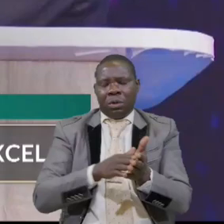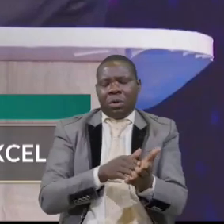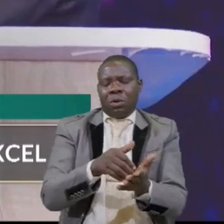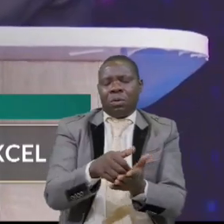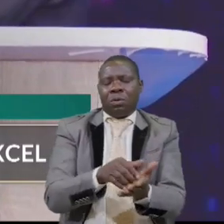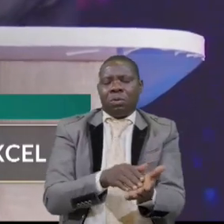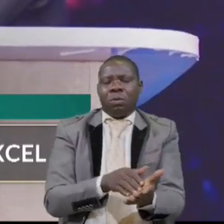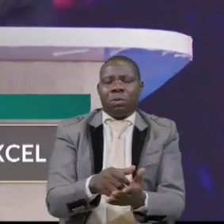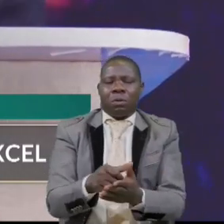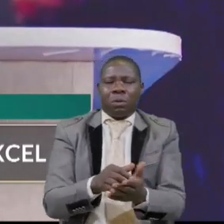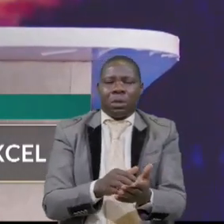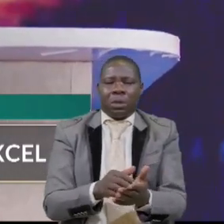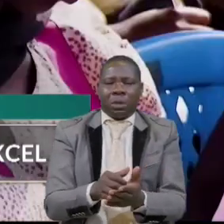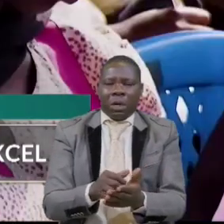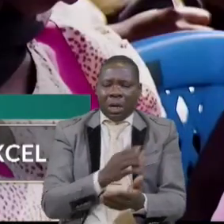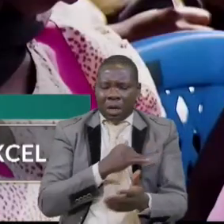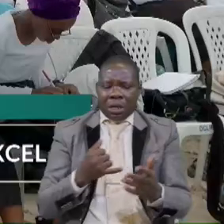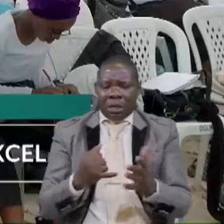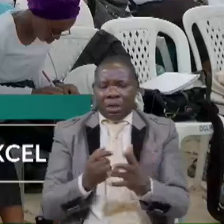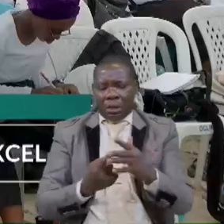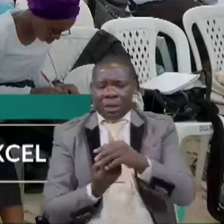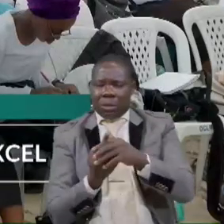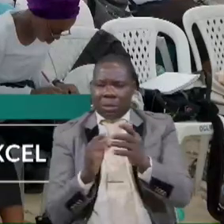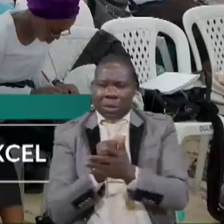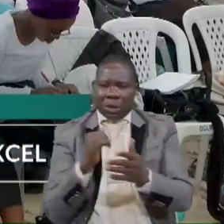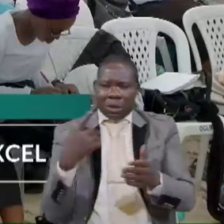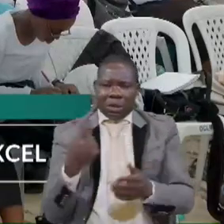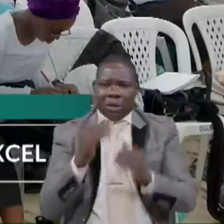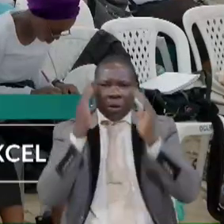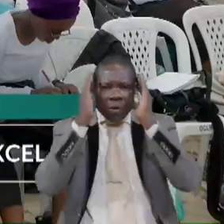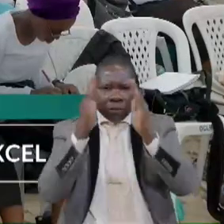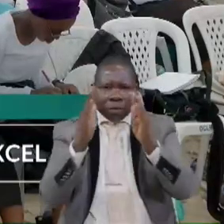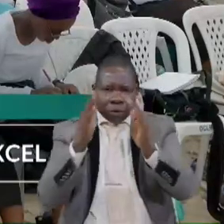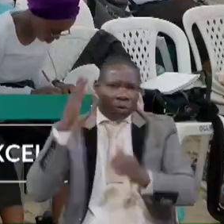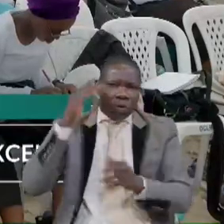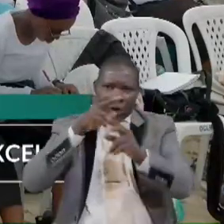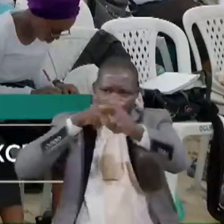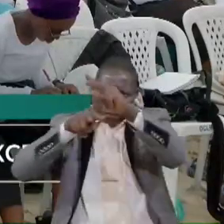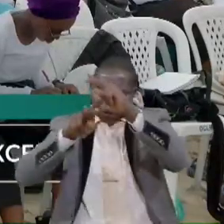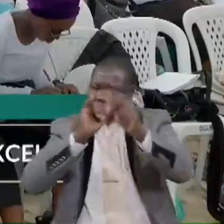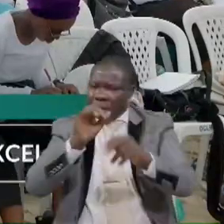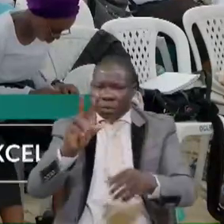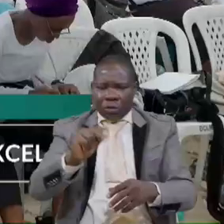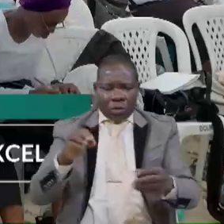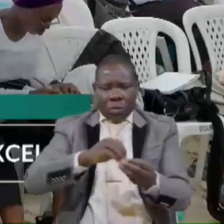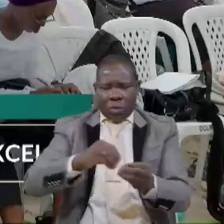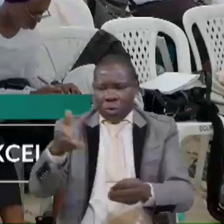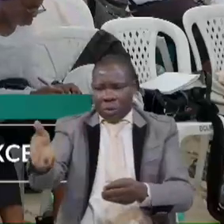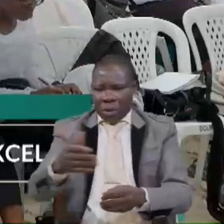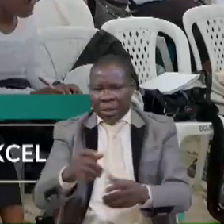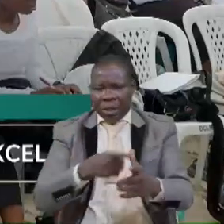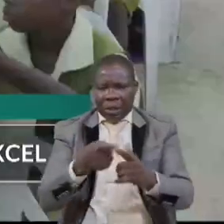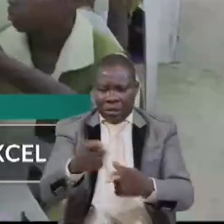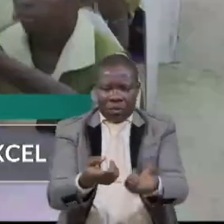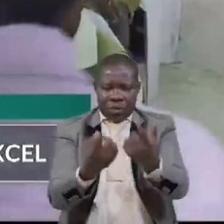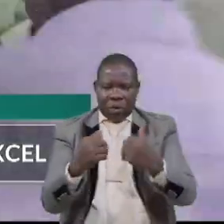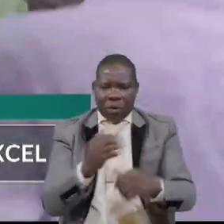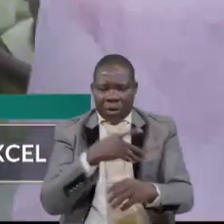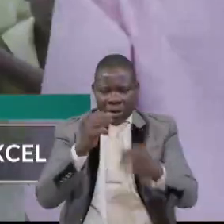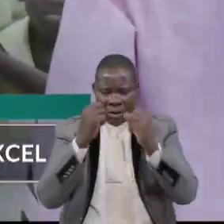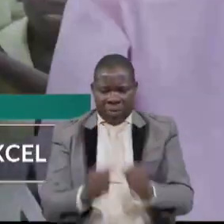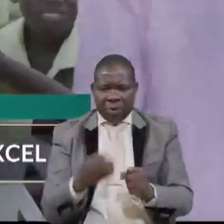d'être dormant. Et il semble que la concentration, la vision n'est plus là. Et maintenant, vous venez. Et la puissance de